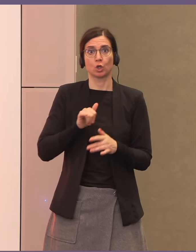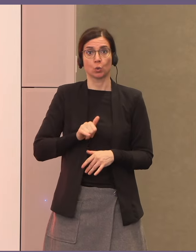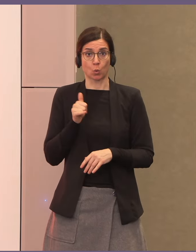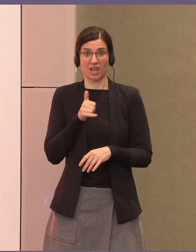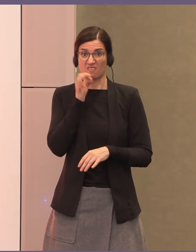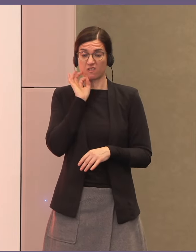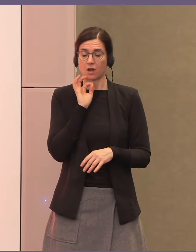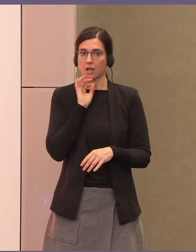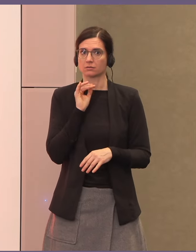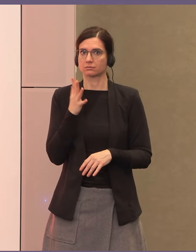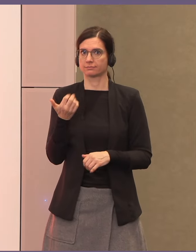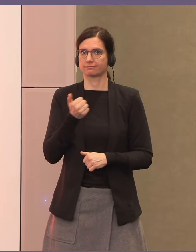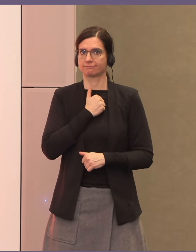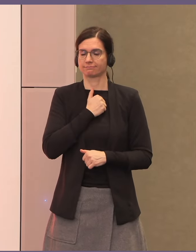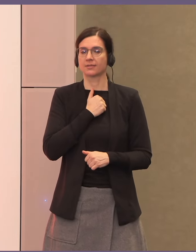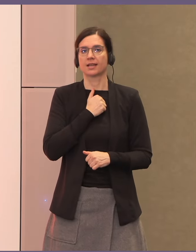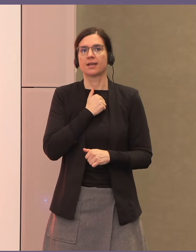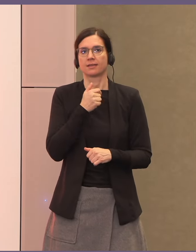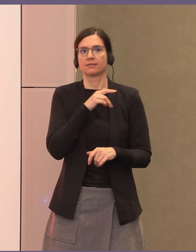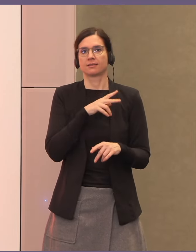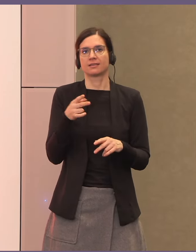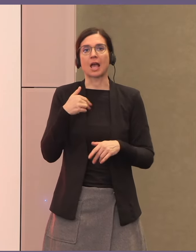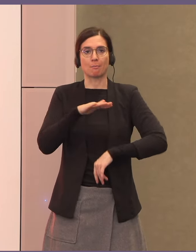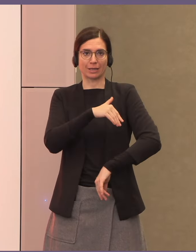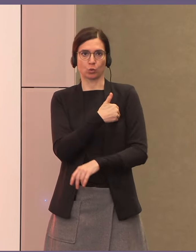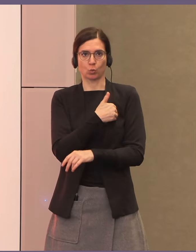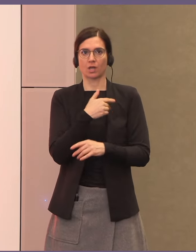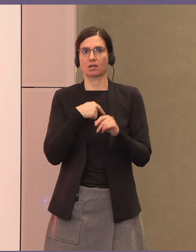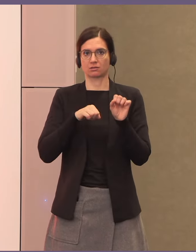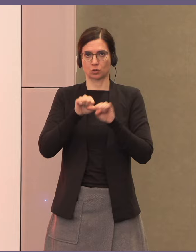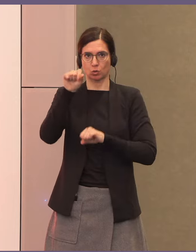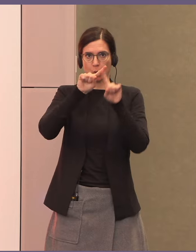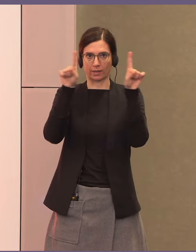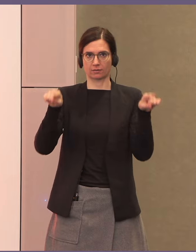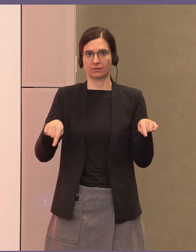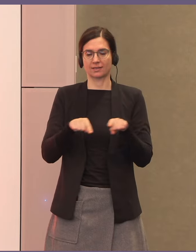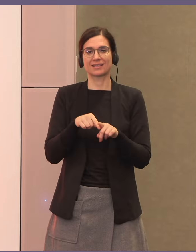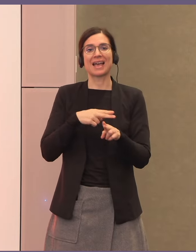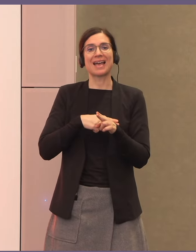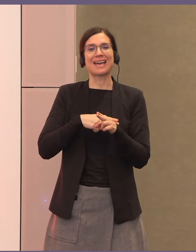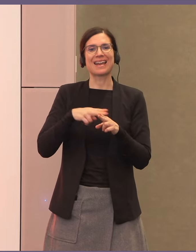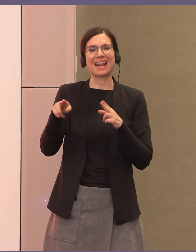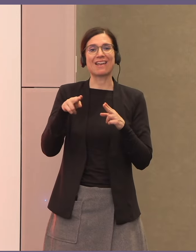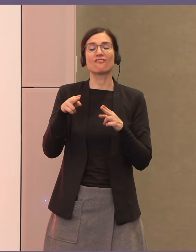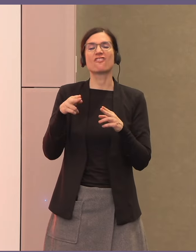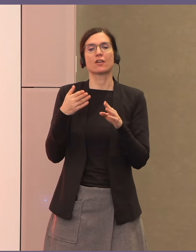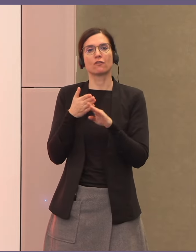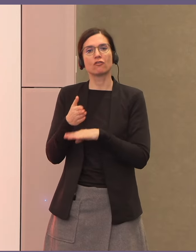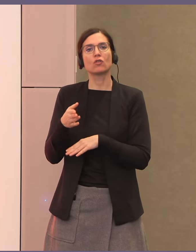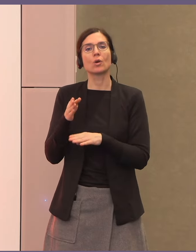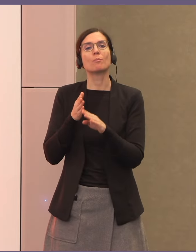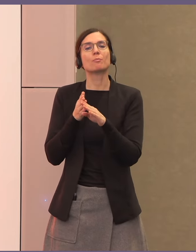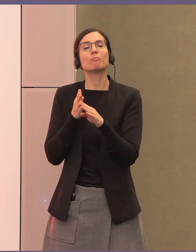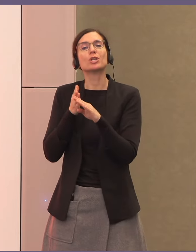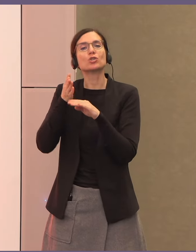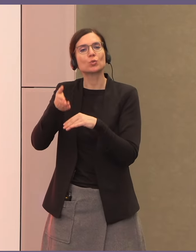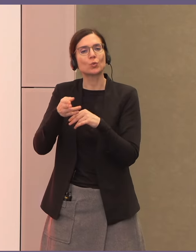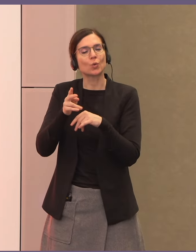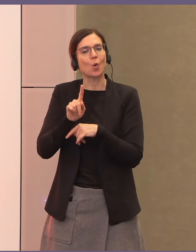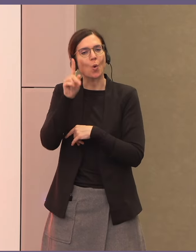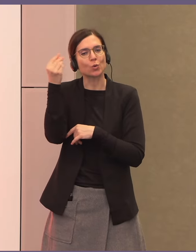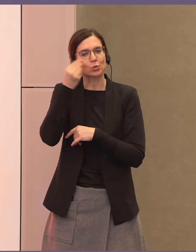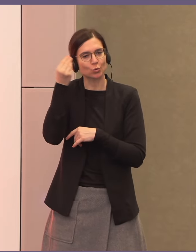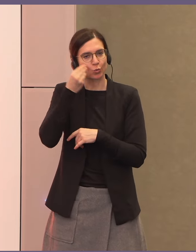Frauen endlich in ihren Reifeprüfungszeugnissen die wichtige Ergänzung, reif zum Besuch einer Hochschule. Den Beginn,